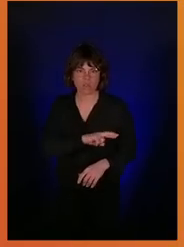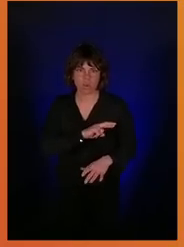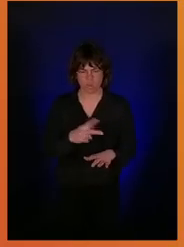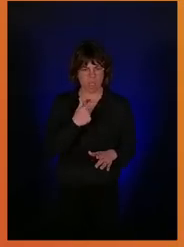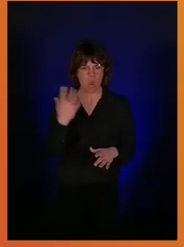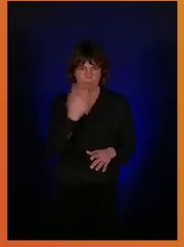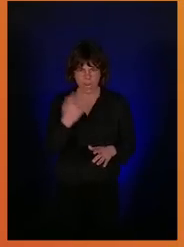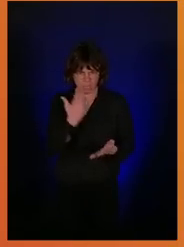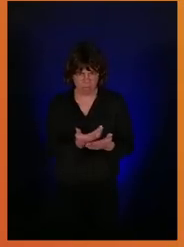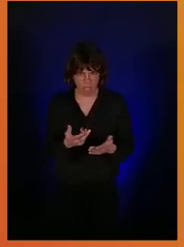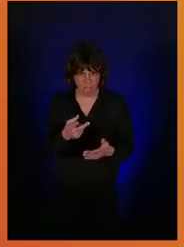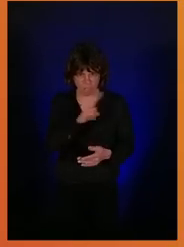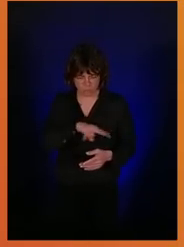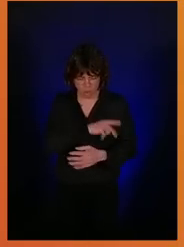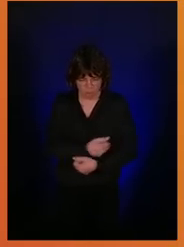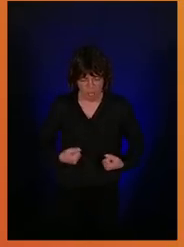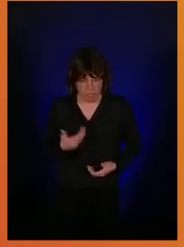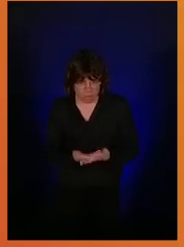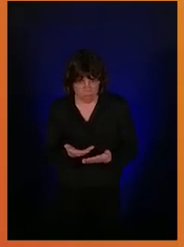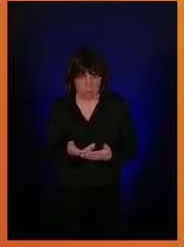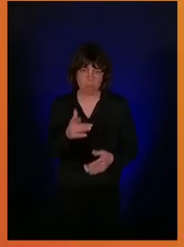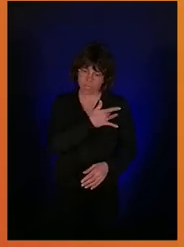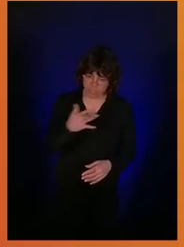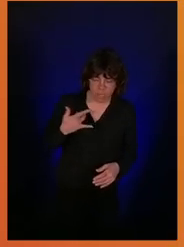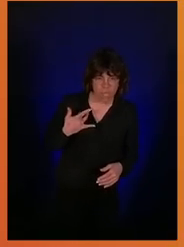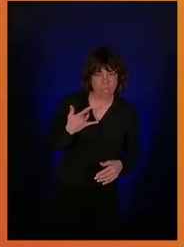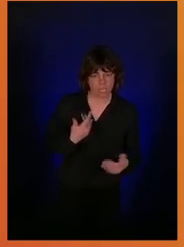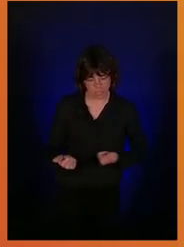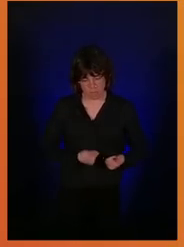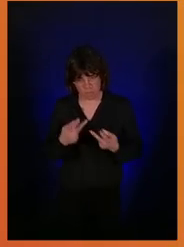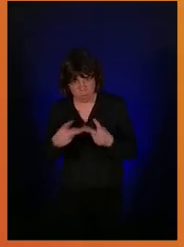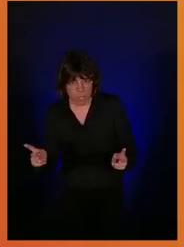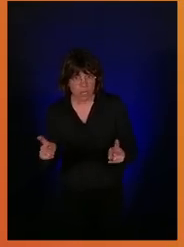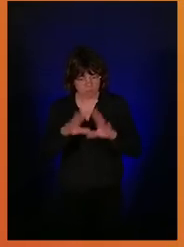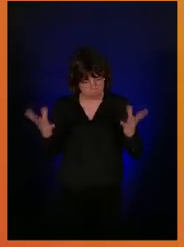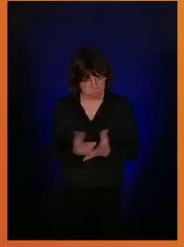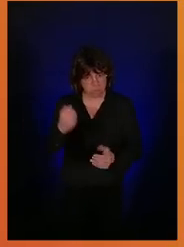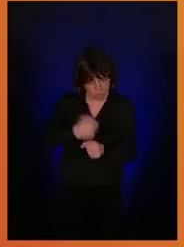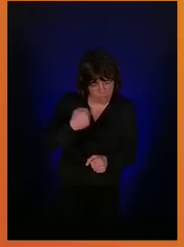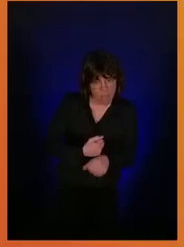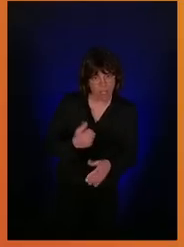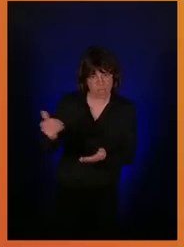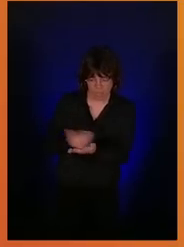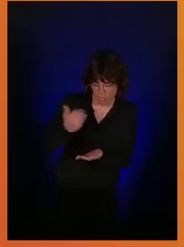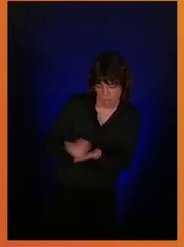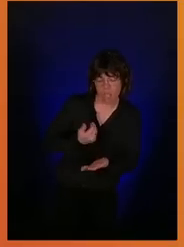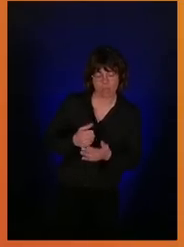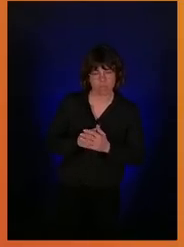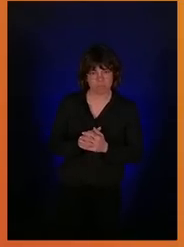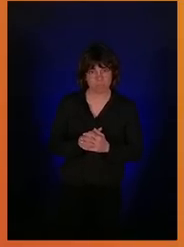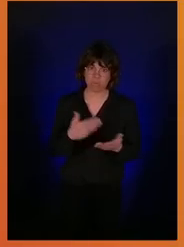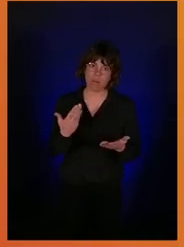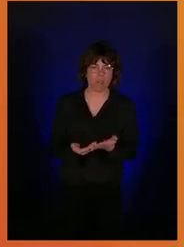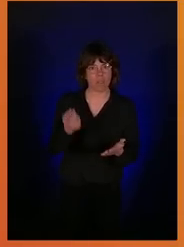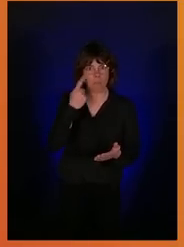scandaleuse de l'assurance chômage, pour la santé, pour les services publics, pour l'emploi, les salaires, qui ont sans nul